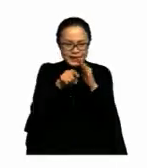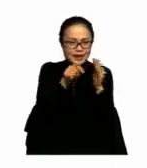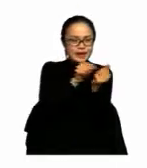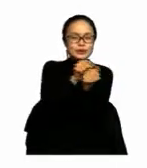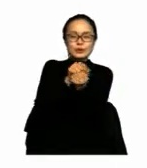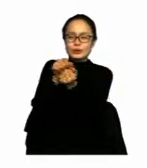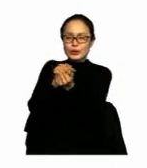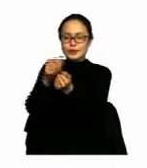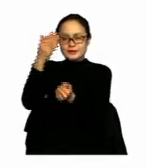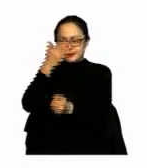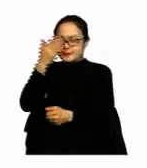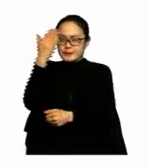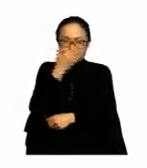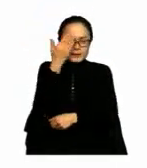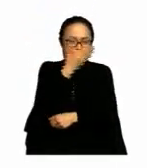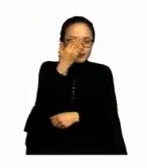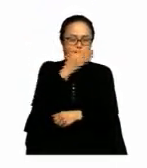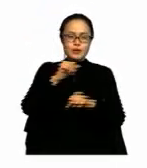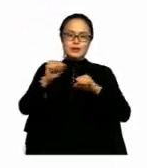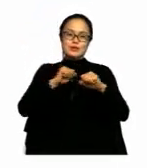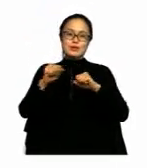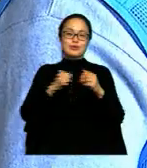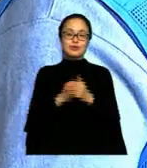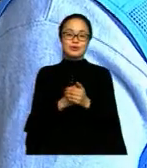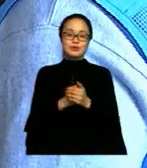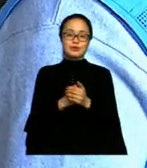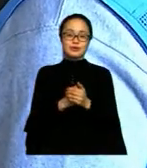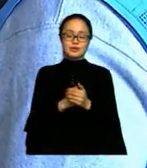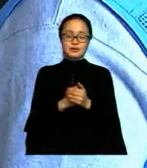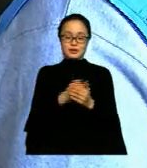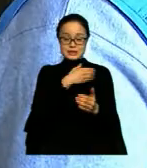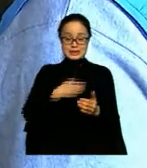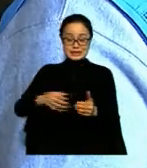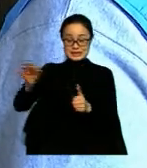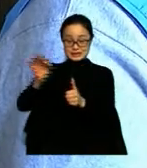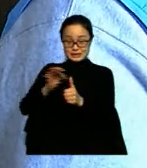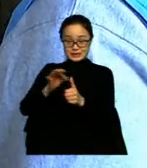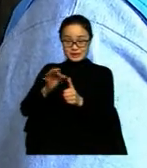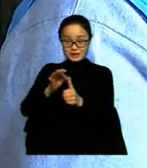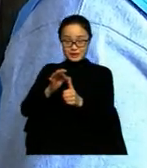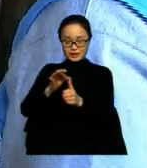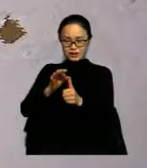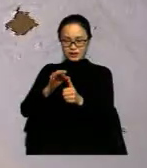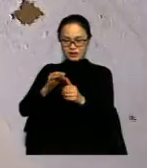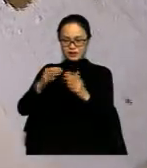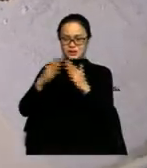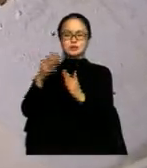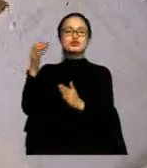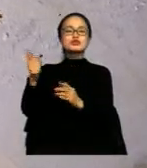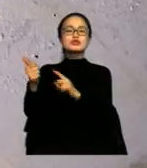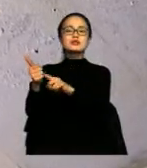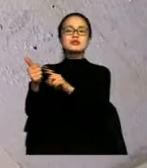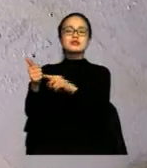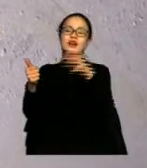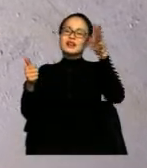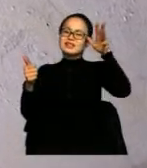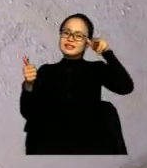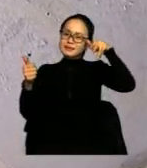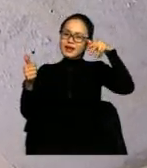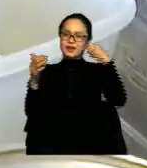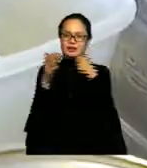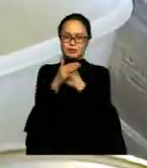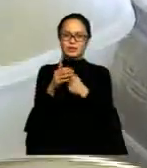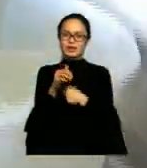만큼 세심한 모습입니다. 기초생활수급자인 집주인은 치매로 인해 정상적인 생활이 어려운